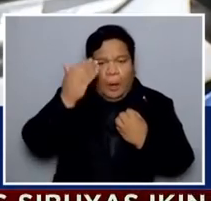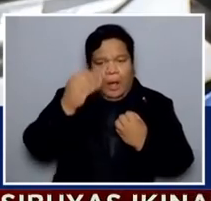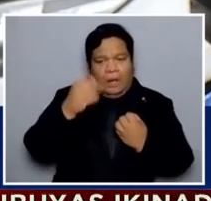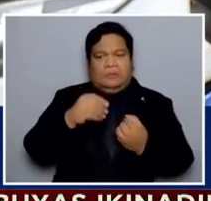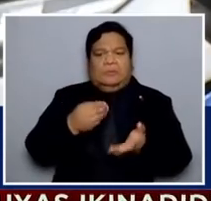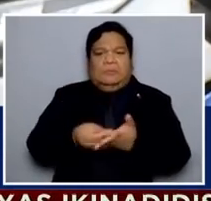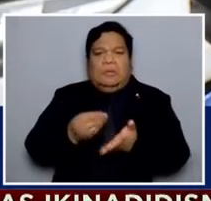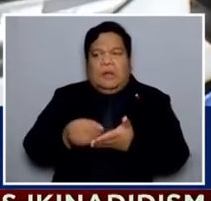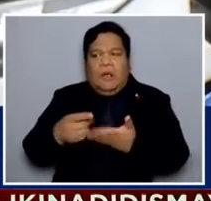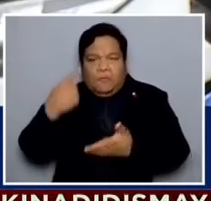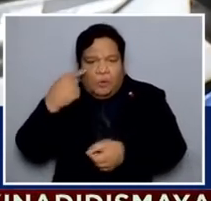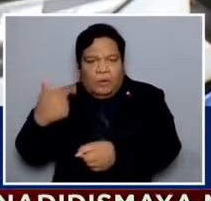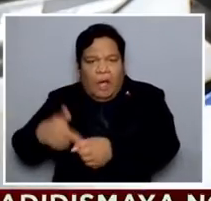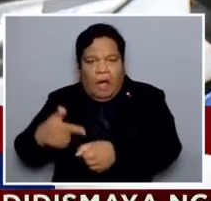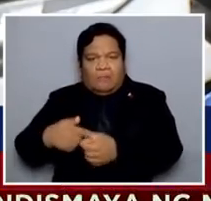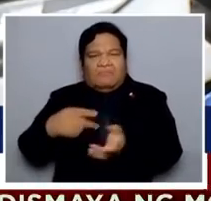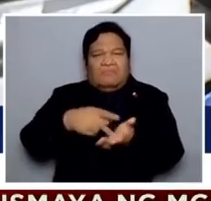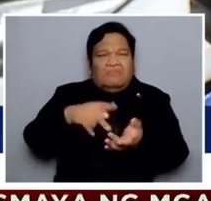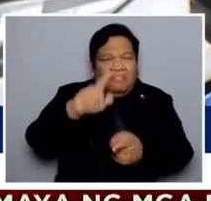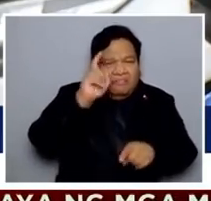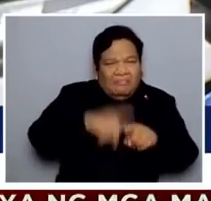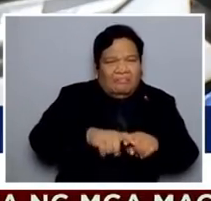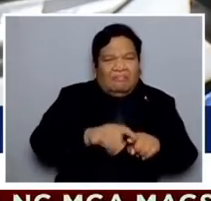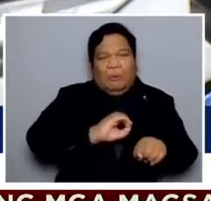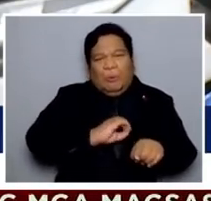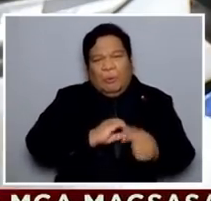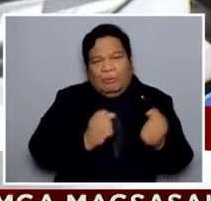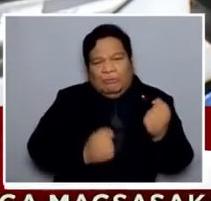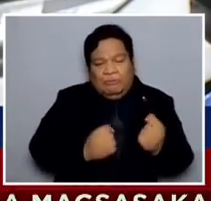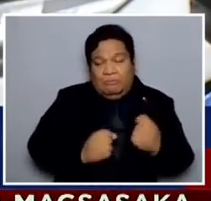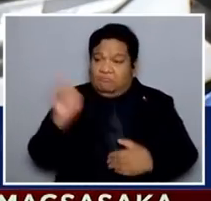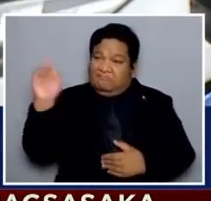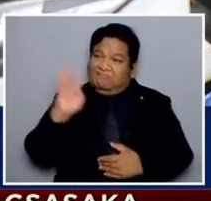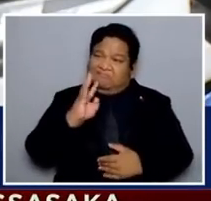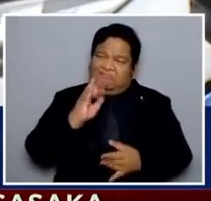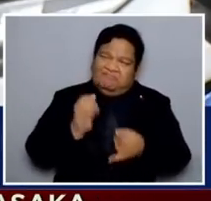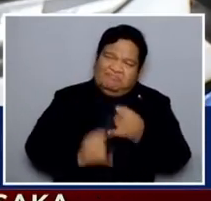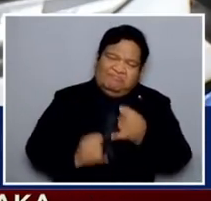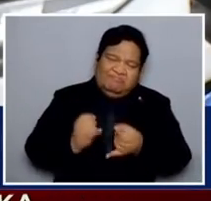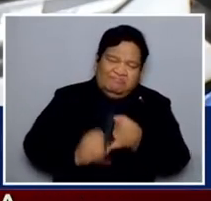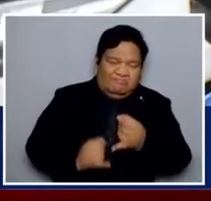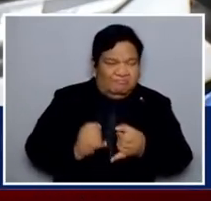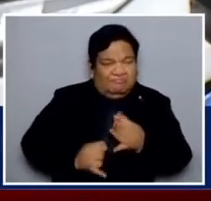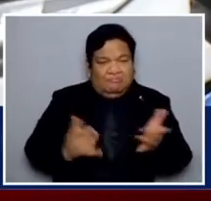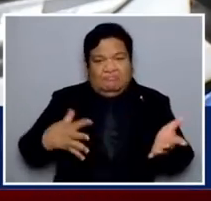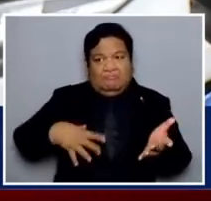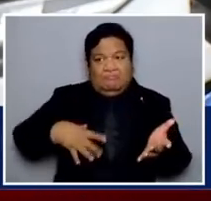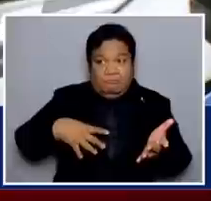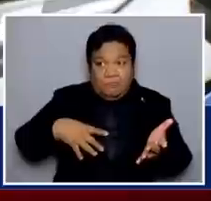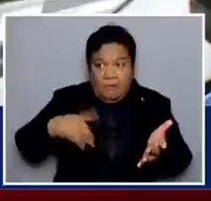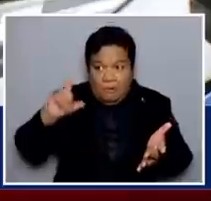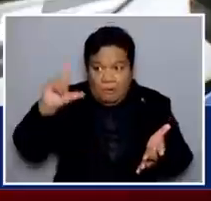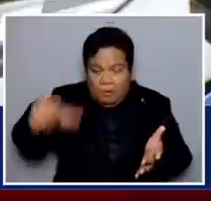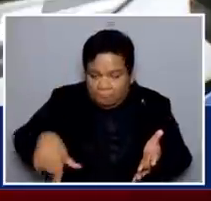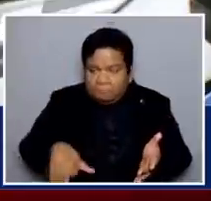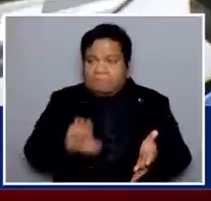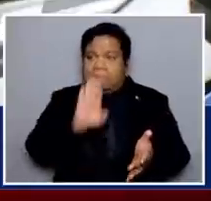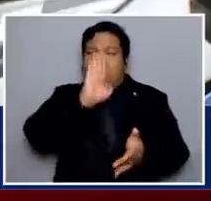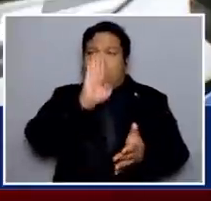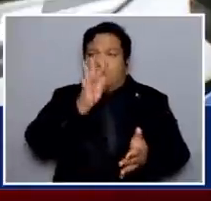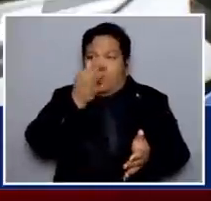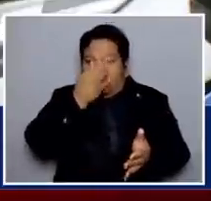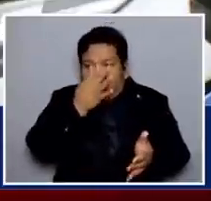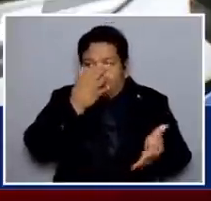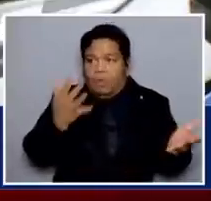na rin kami kasi medyo may katagalan na rin po yan na inaantabayanan namin. Tapos malaman-laman namin bandang huli, matitigil. Tapos